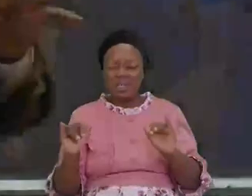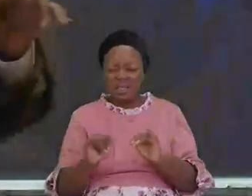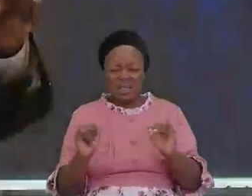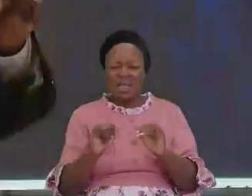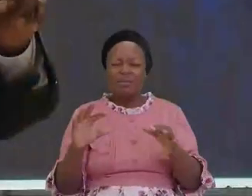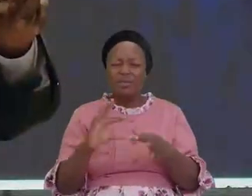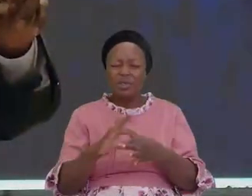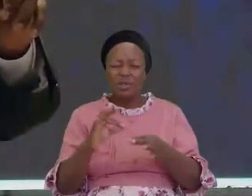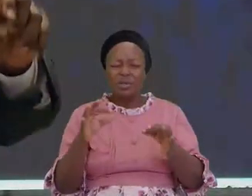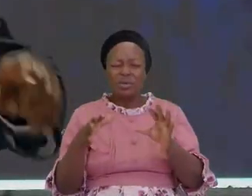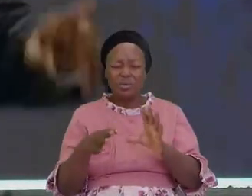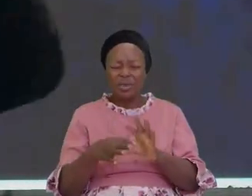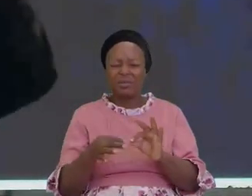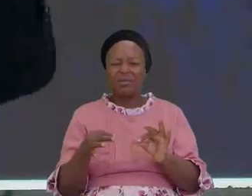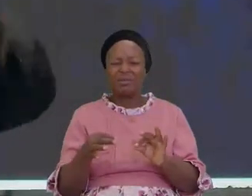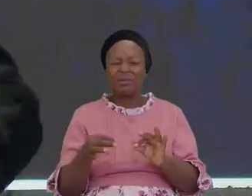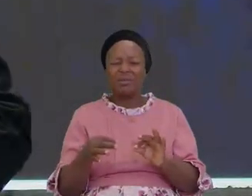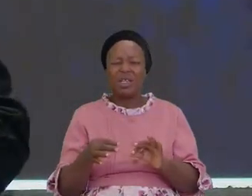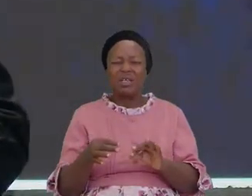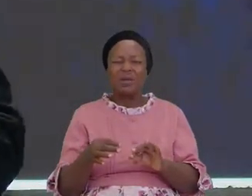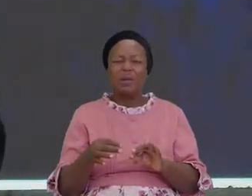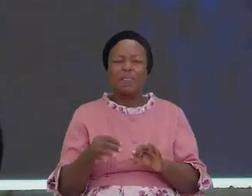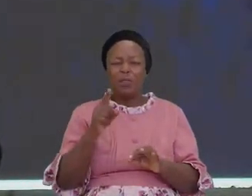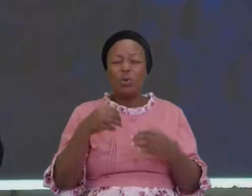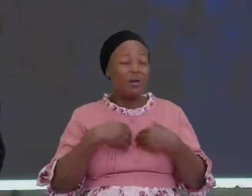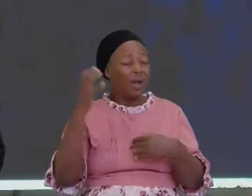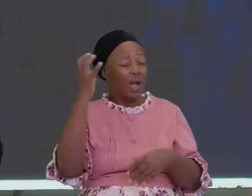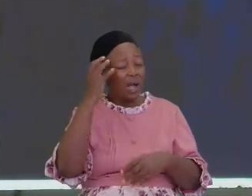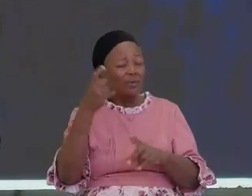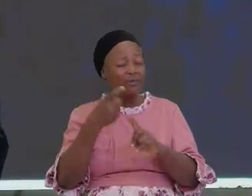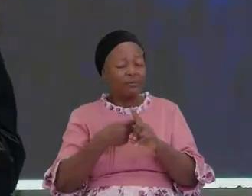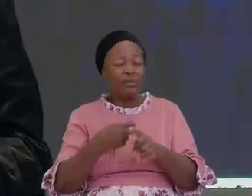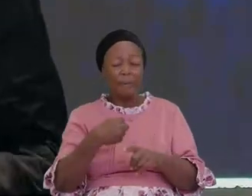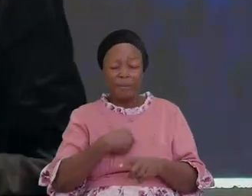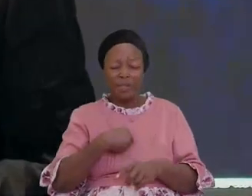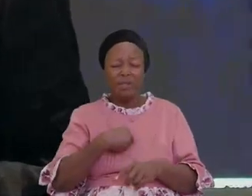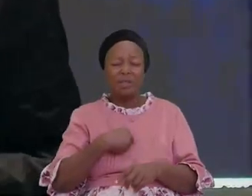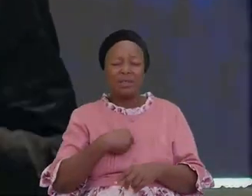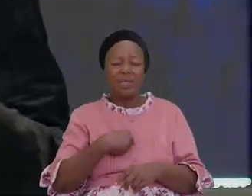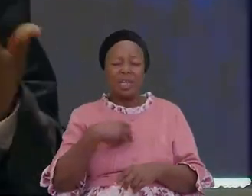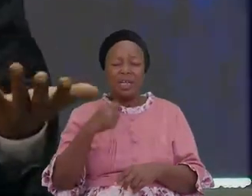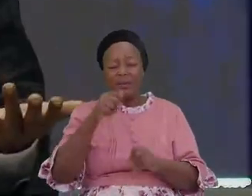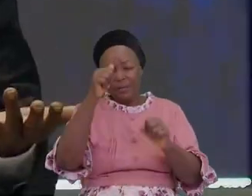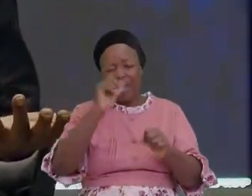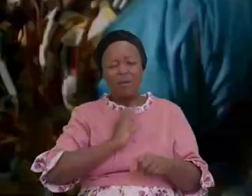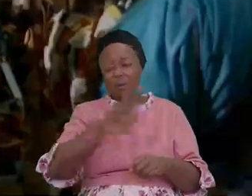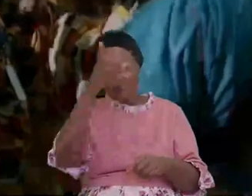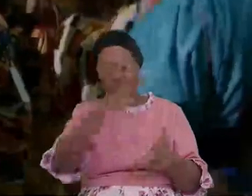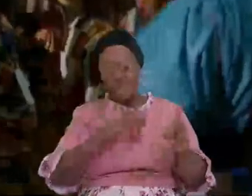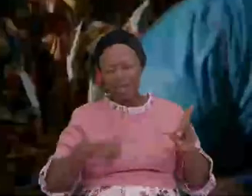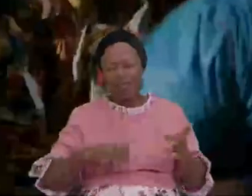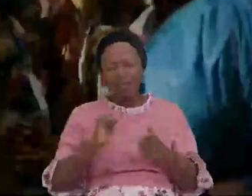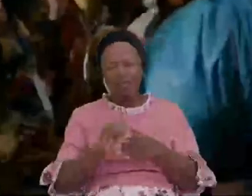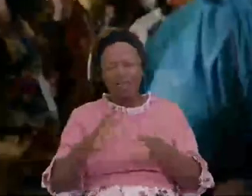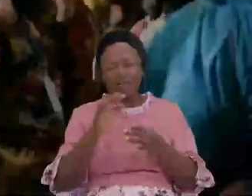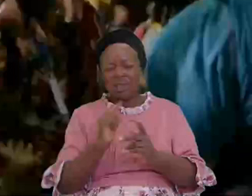La même histoire que tu as entendue de moi, cette histoire est